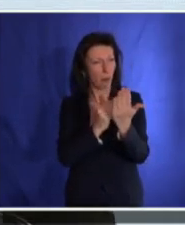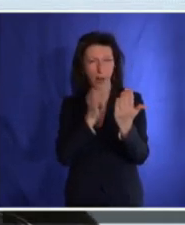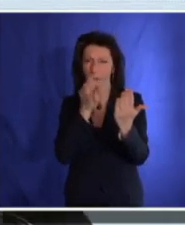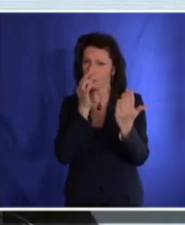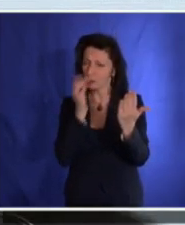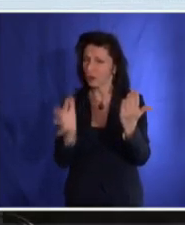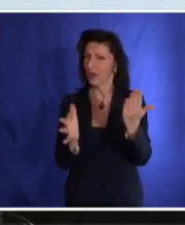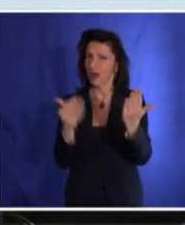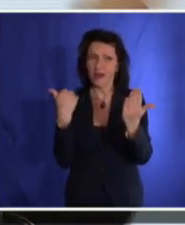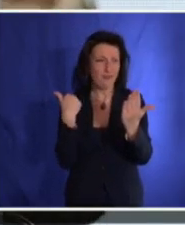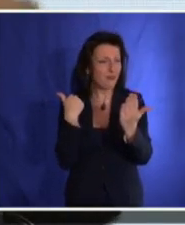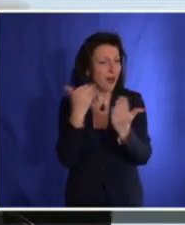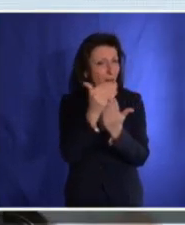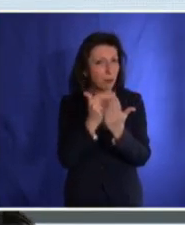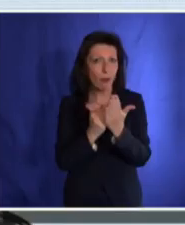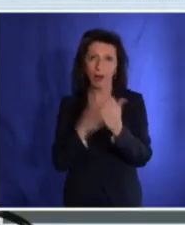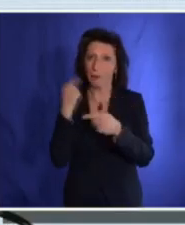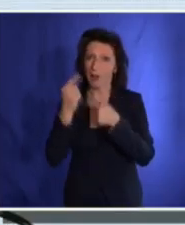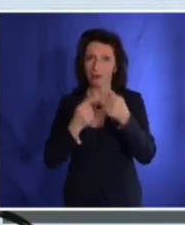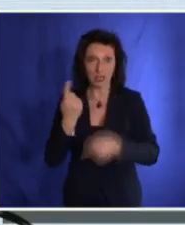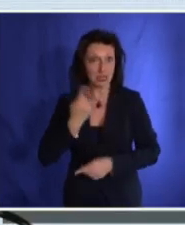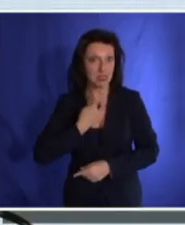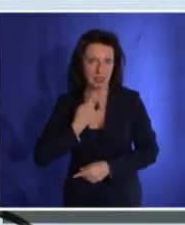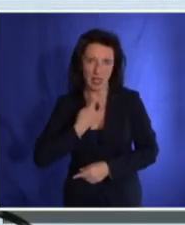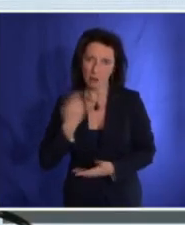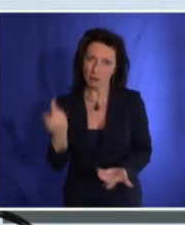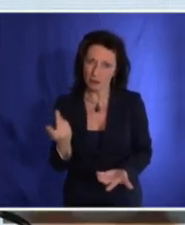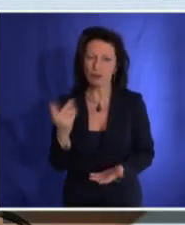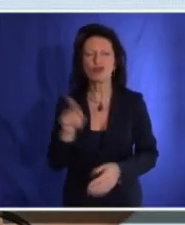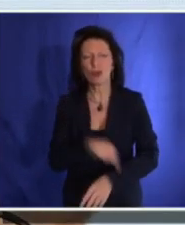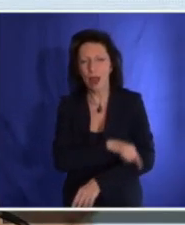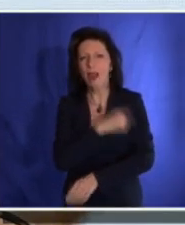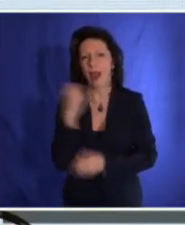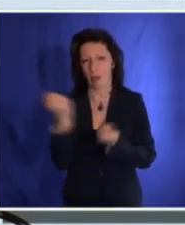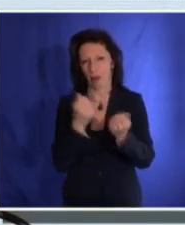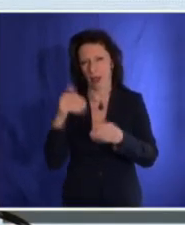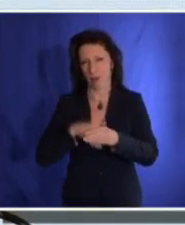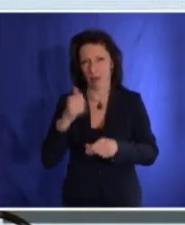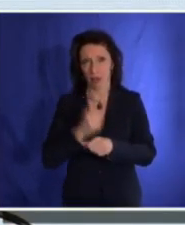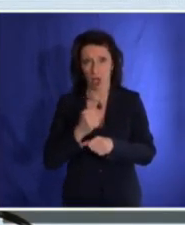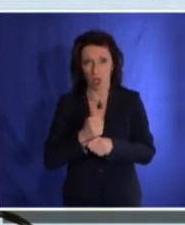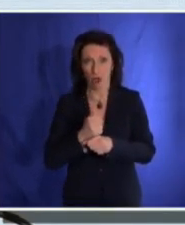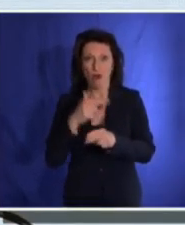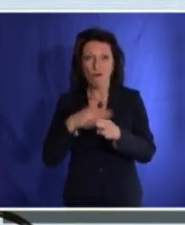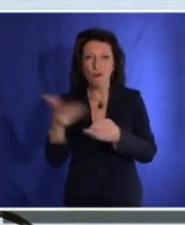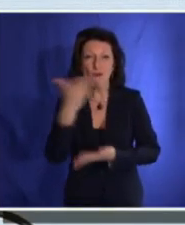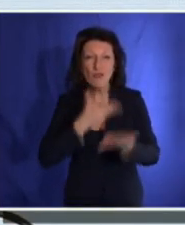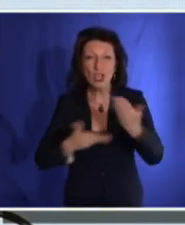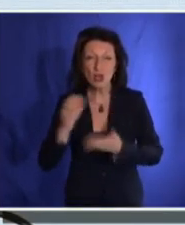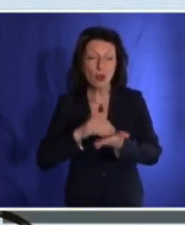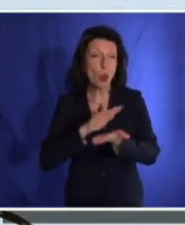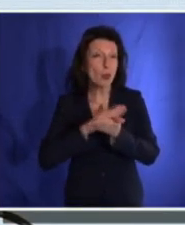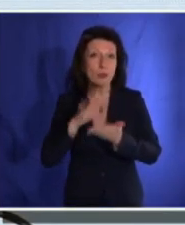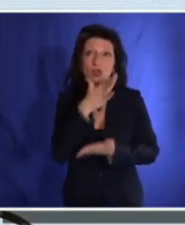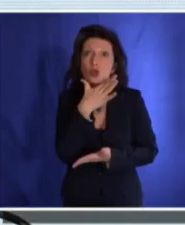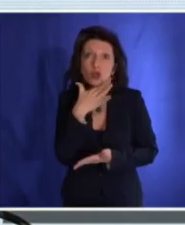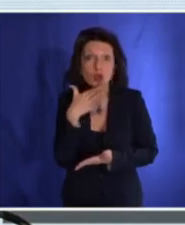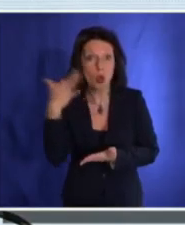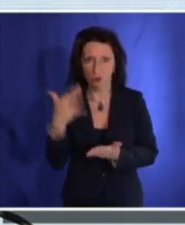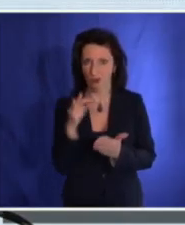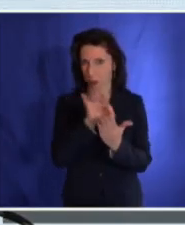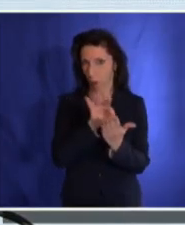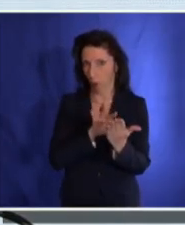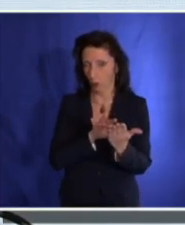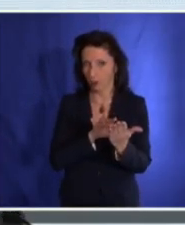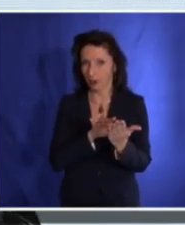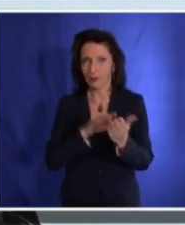Programm entwickelt, bin selber lange in der Politik tätig. So viel haben wir noch nie für die Wirtschaft gehabt. Und irgendwo bringen wir